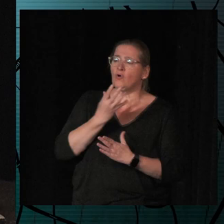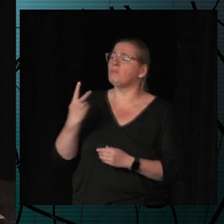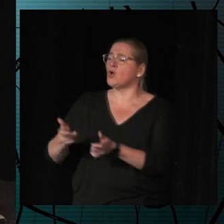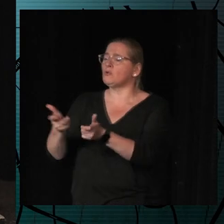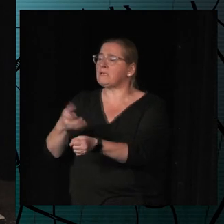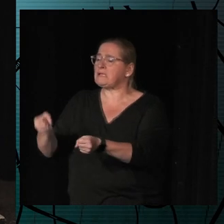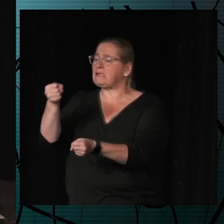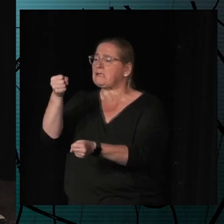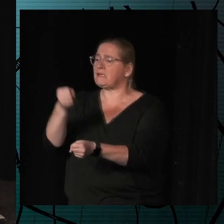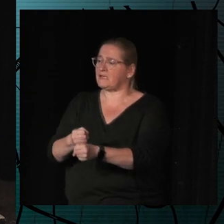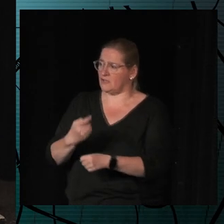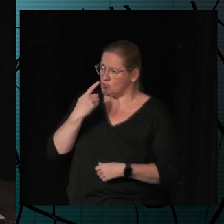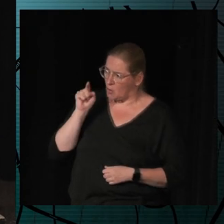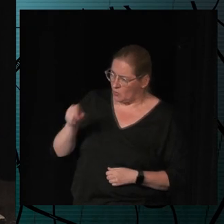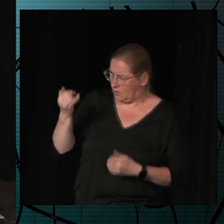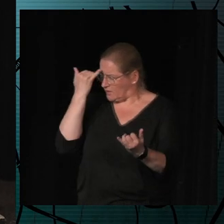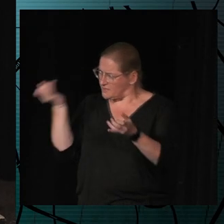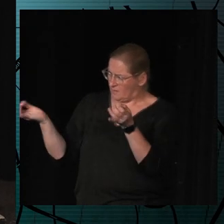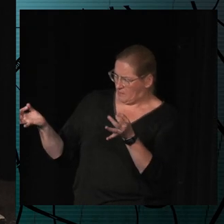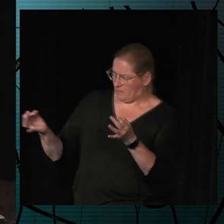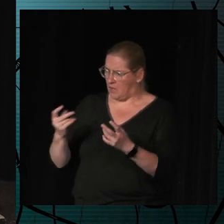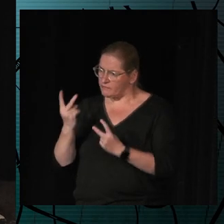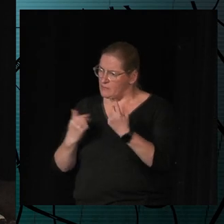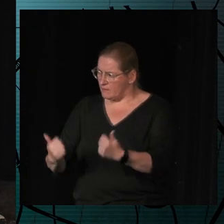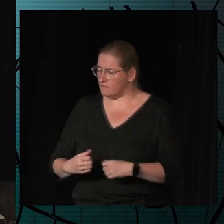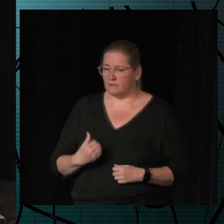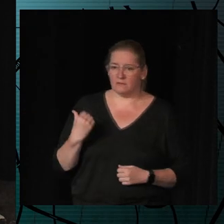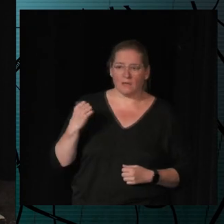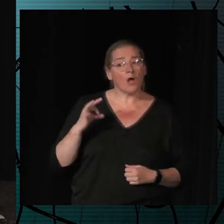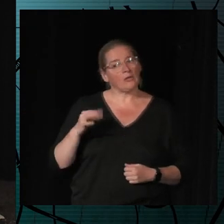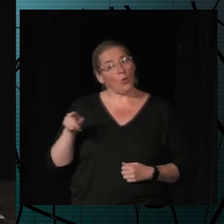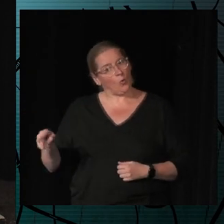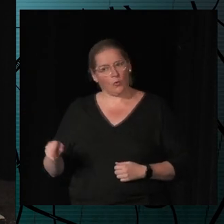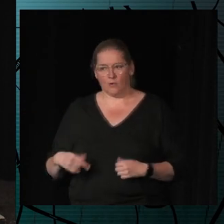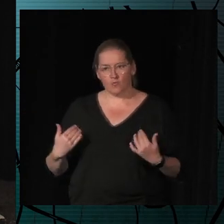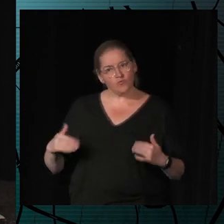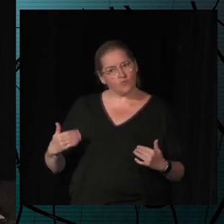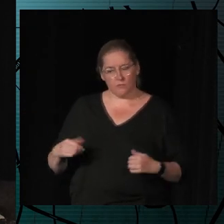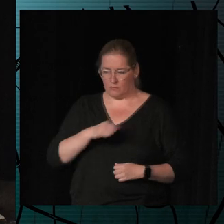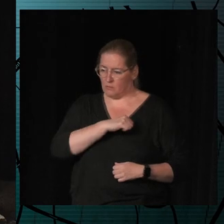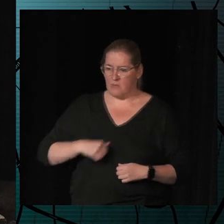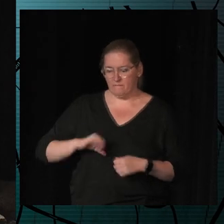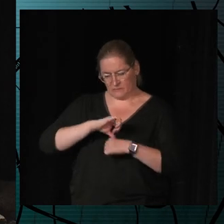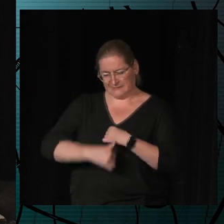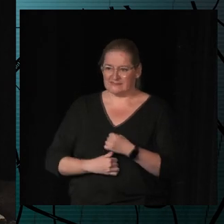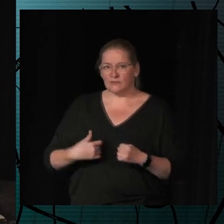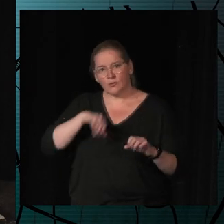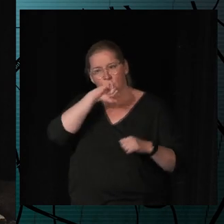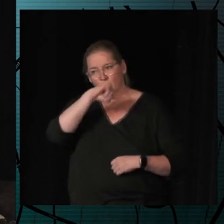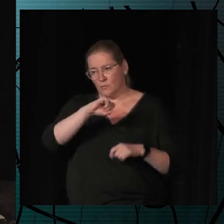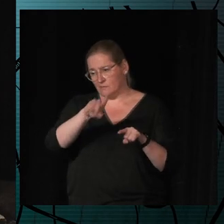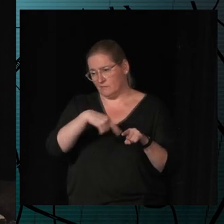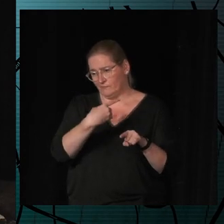peu laboranttin qui a qui a des tas d'idées visuelles et créatives à faire il ils ont des partis pris ça c'est sûr ils sont très passionnés par le cinéma